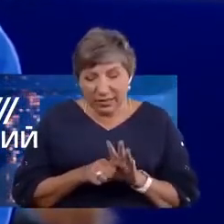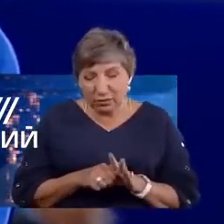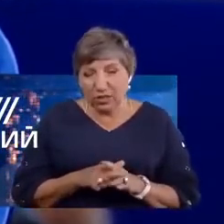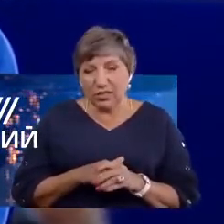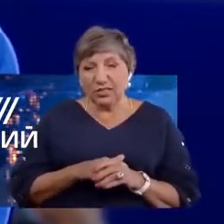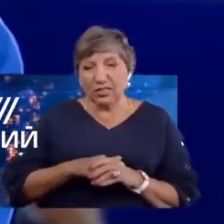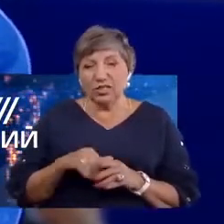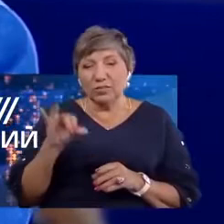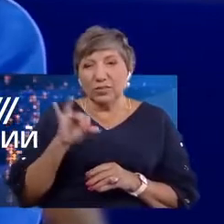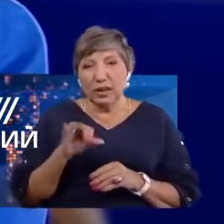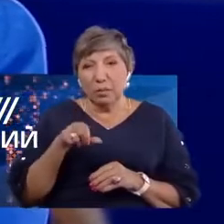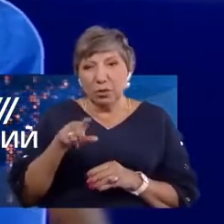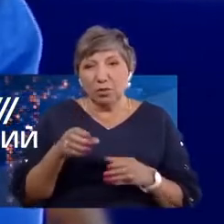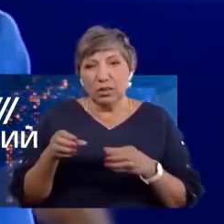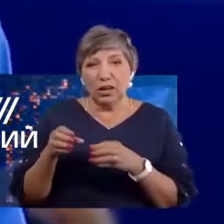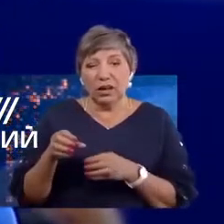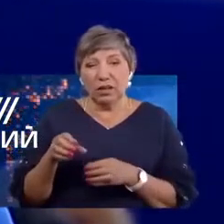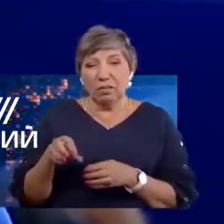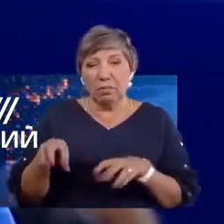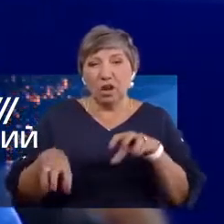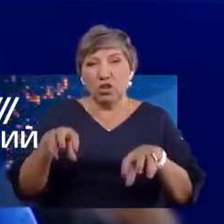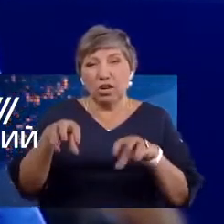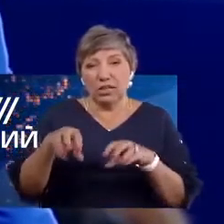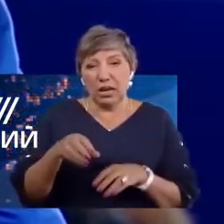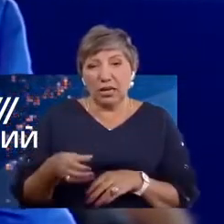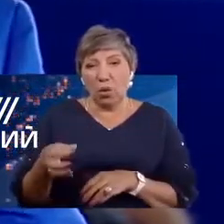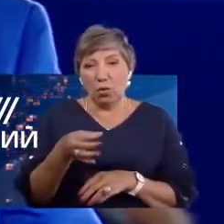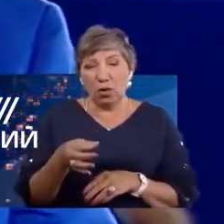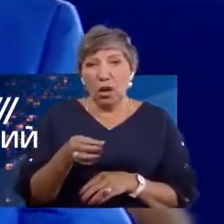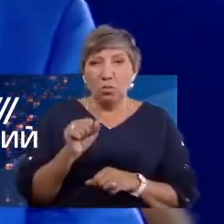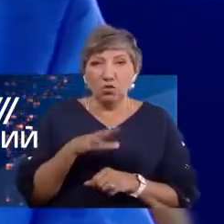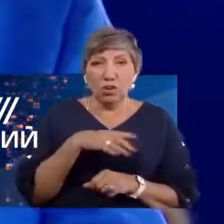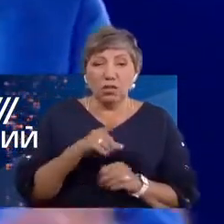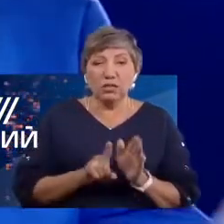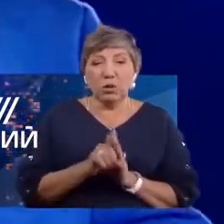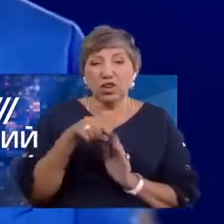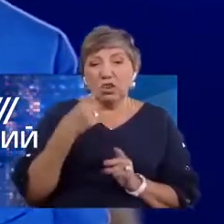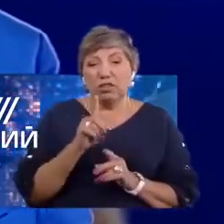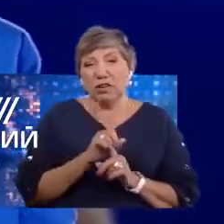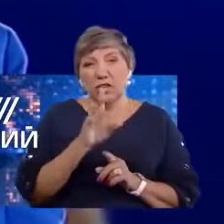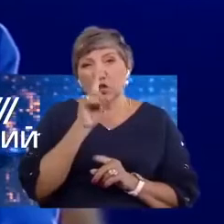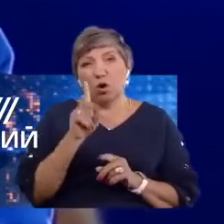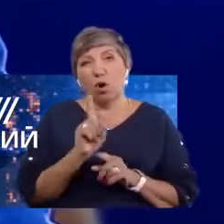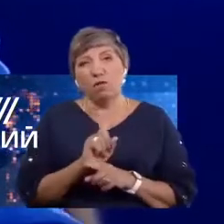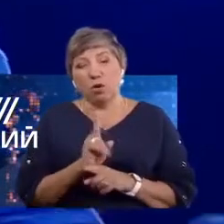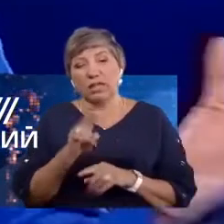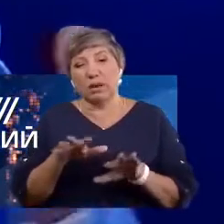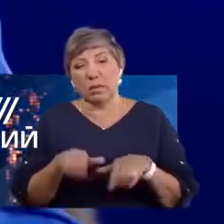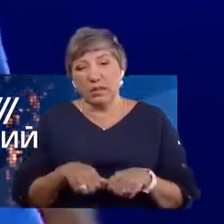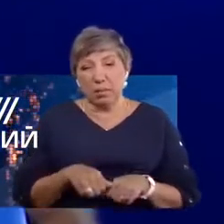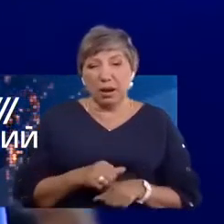мажоритарні округи. Можливо, вони не будуть спочатку говорити, як Шефіри, так, що треба квоти забрати